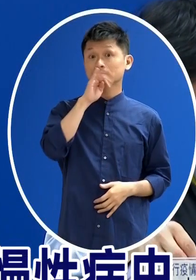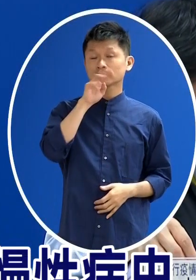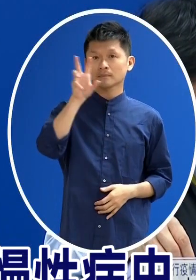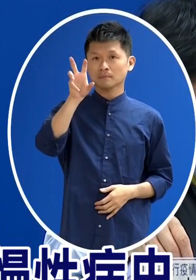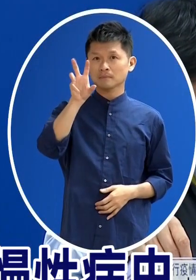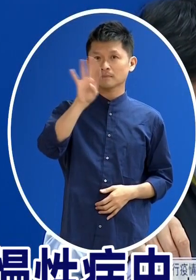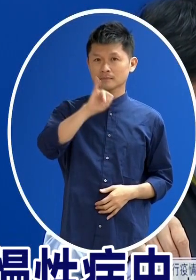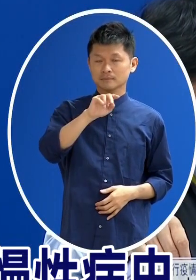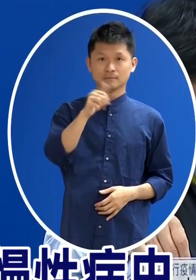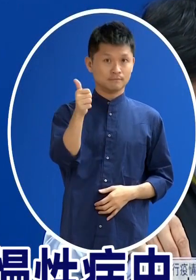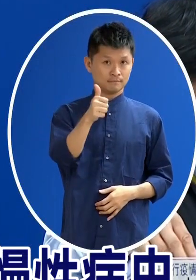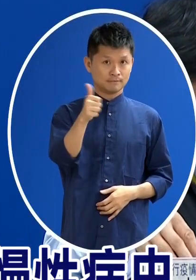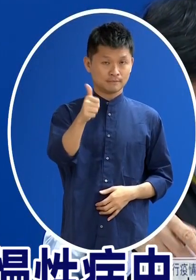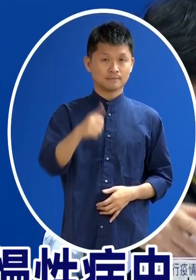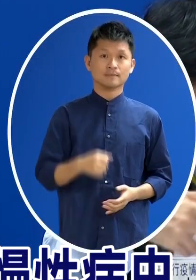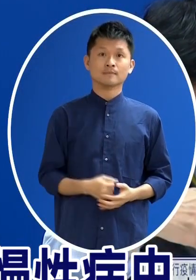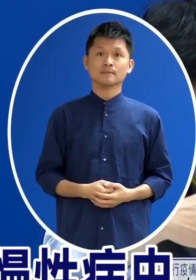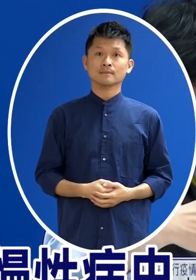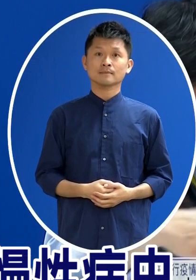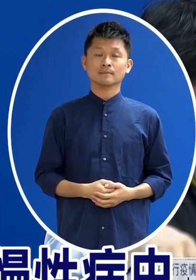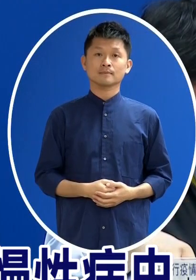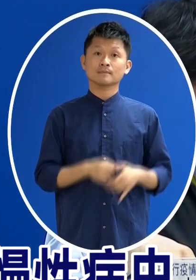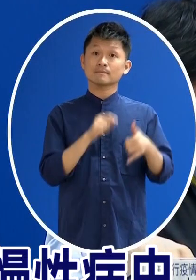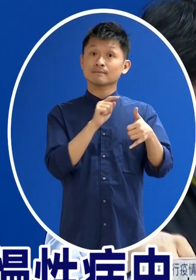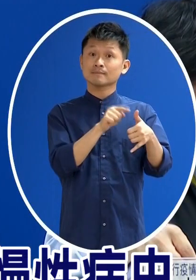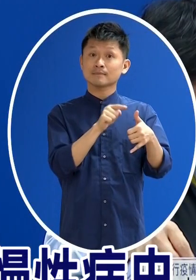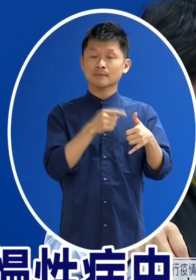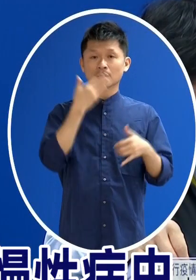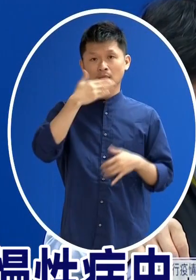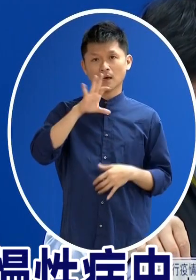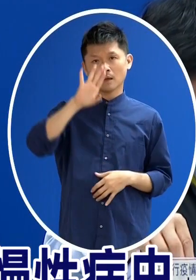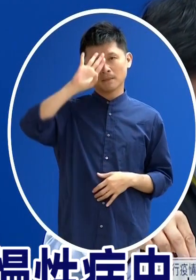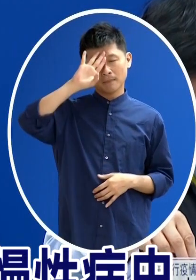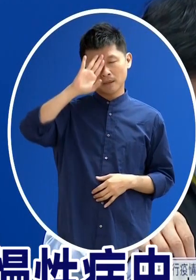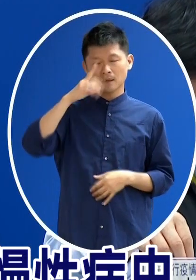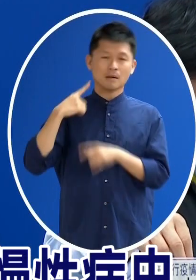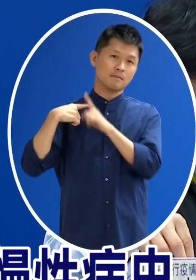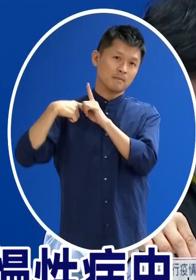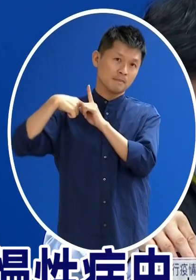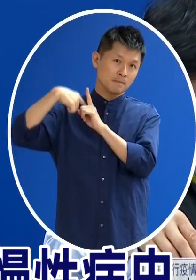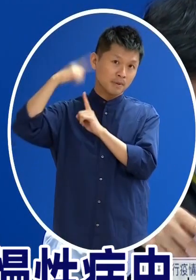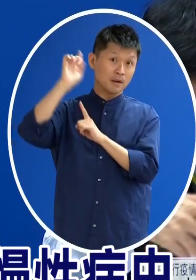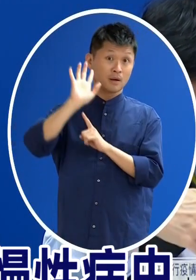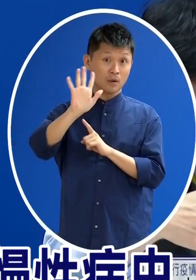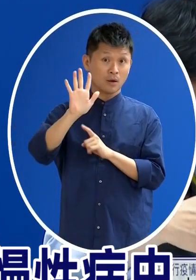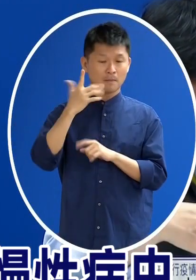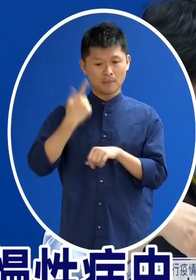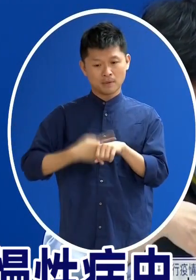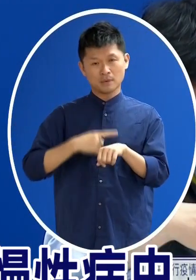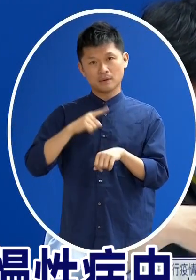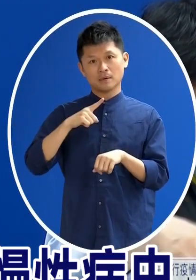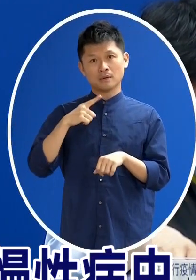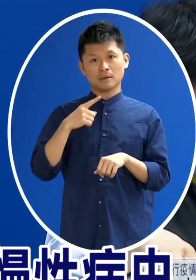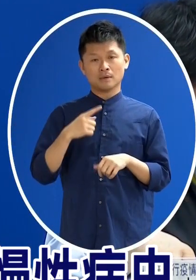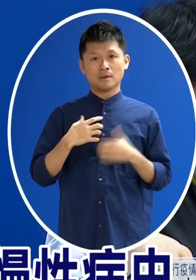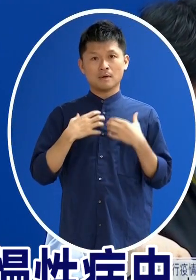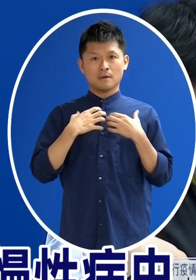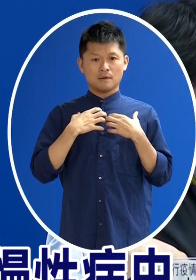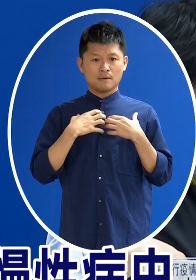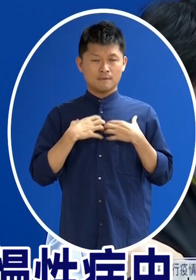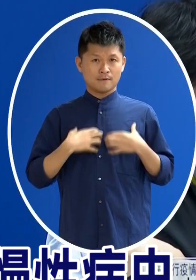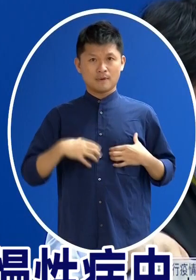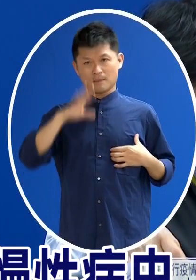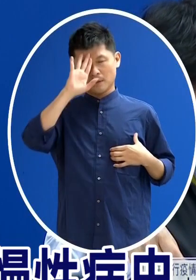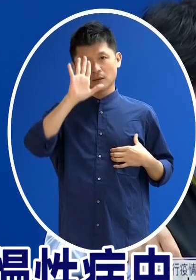八十几岁的男性，那他本身是有糖尿病、高血压、慢性阻塞性肺病、慢